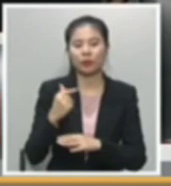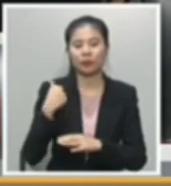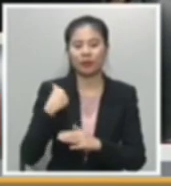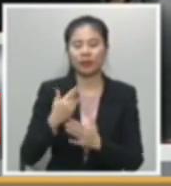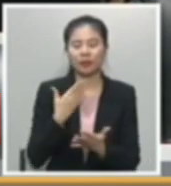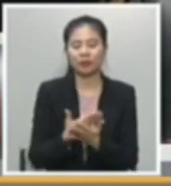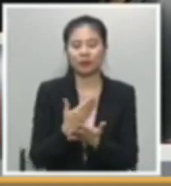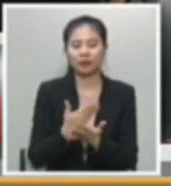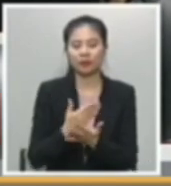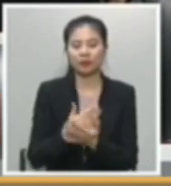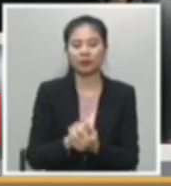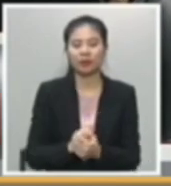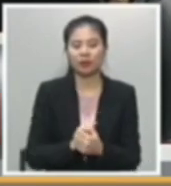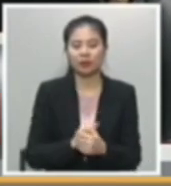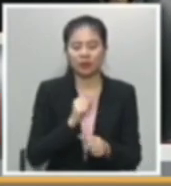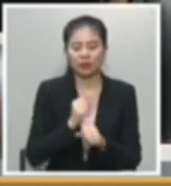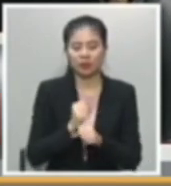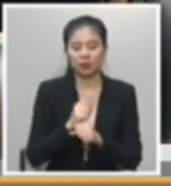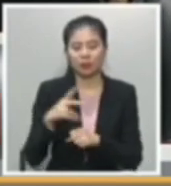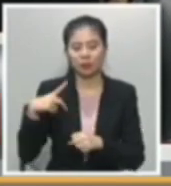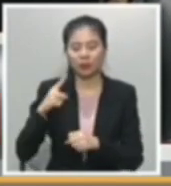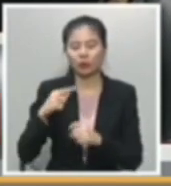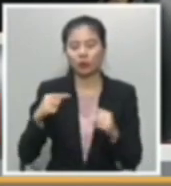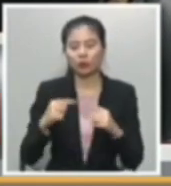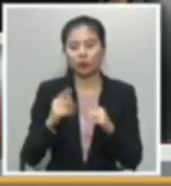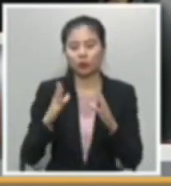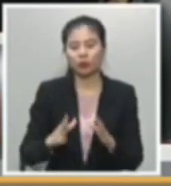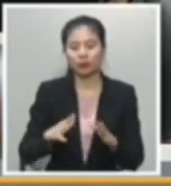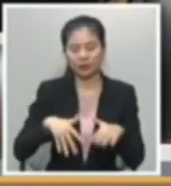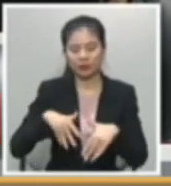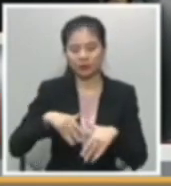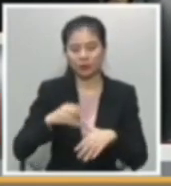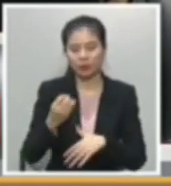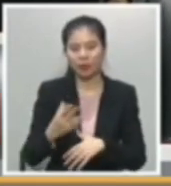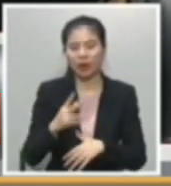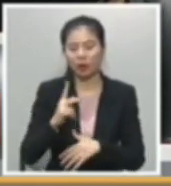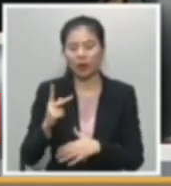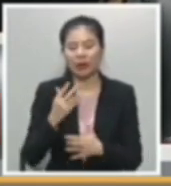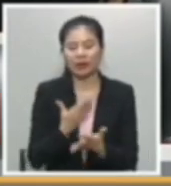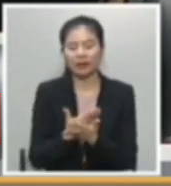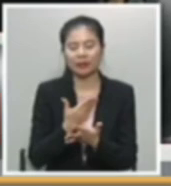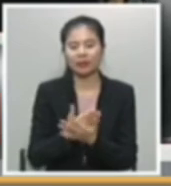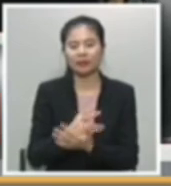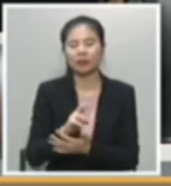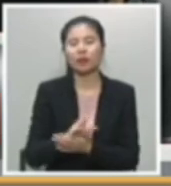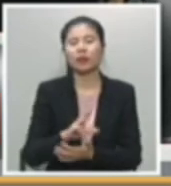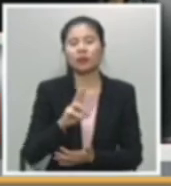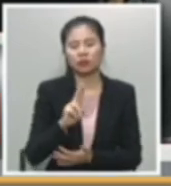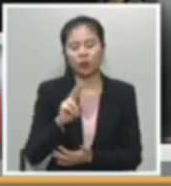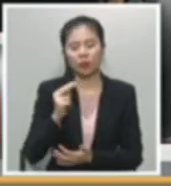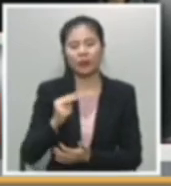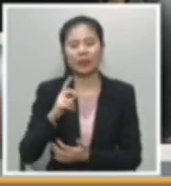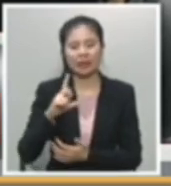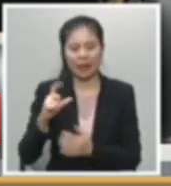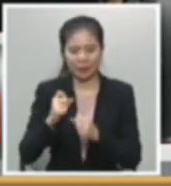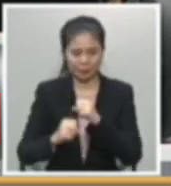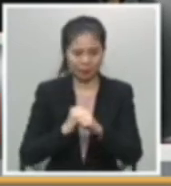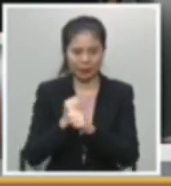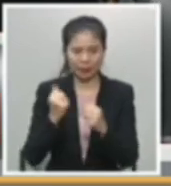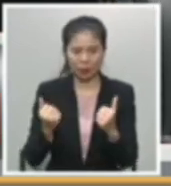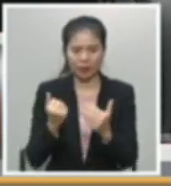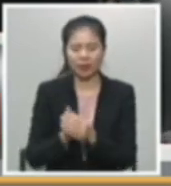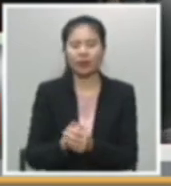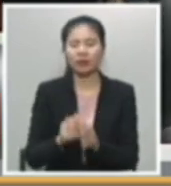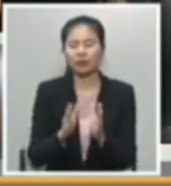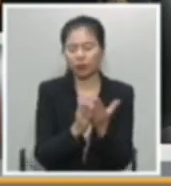ที่ตอบสนองแล้วก็สร้างประโยชน์ให้กับประเทศมากกว่านี้งบประมาณ 20,000 กว่าล้านในปีนี้ในงบประมาณ